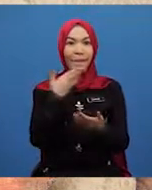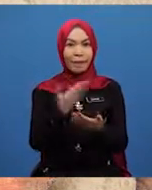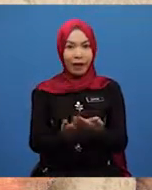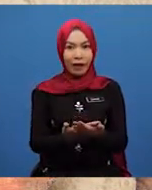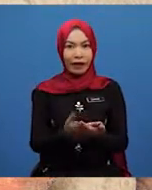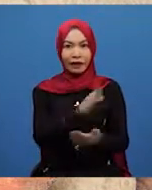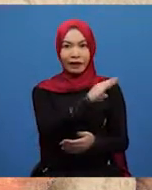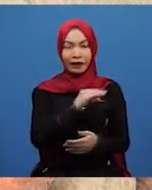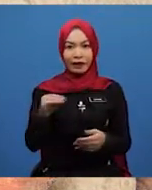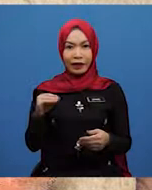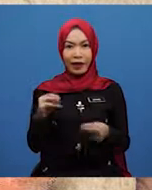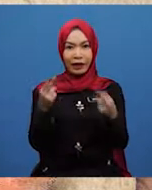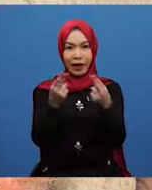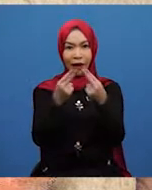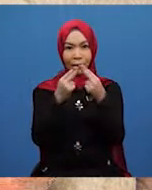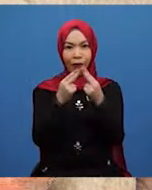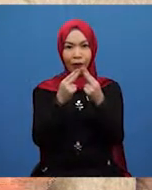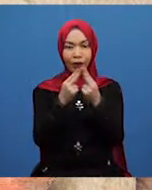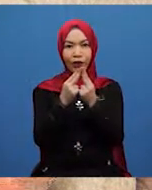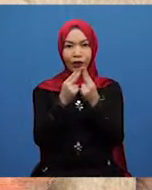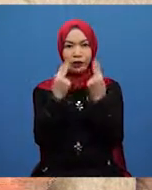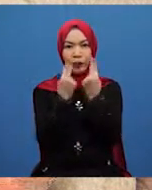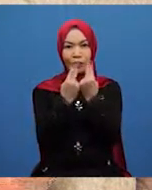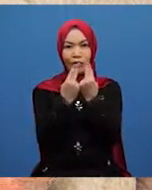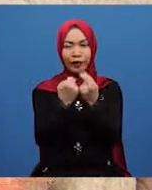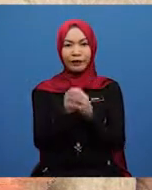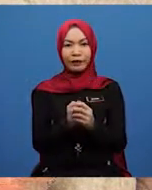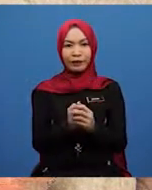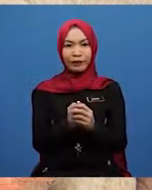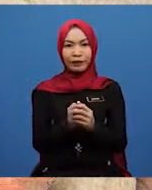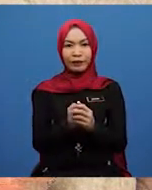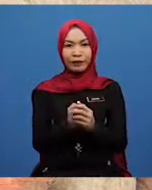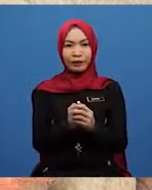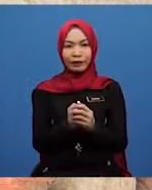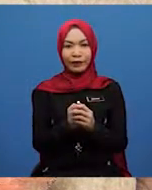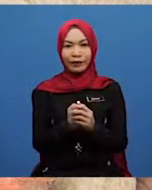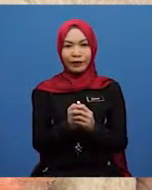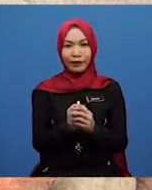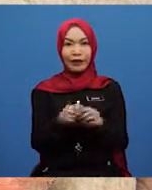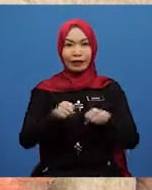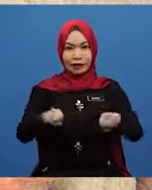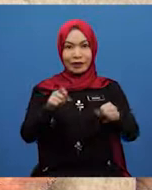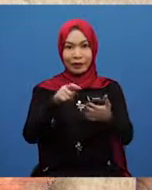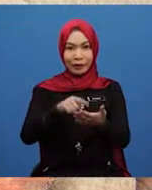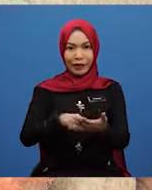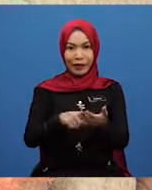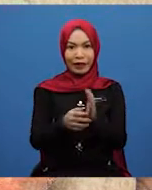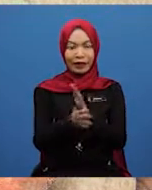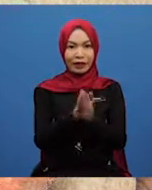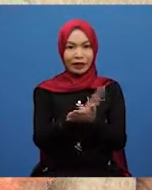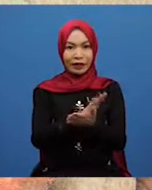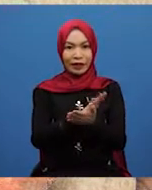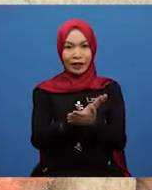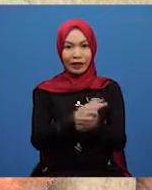menyumbang kepada kehamian setelah kemakmuran di negeri-negeri ini sistem ini menjadi panduan